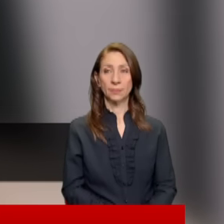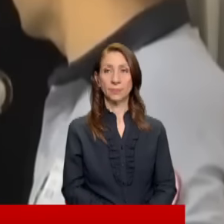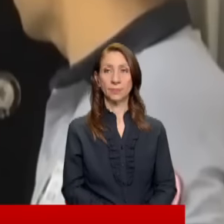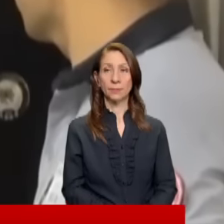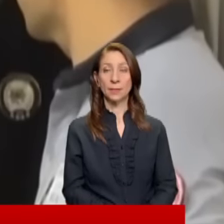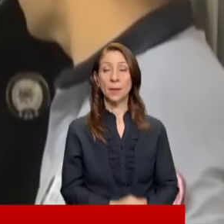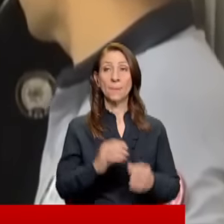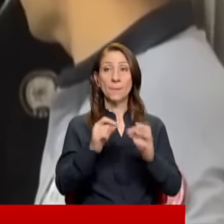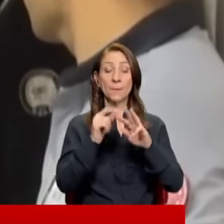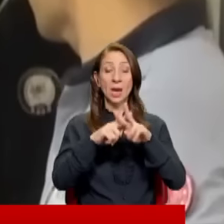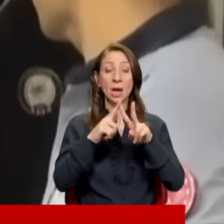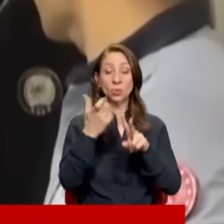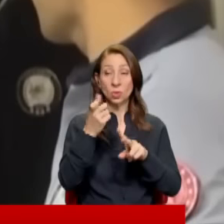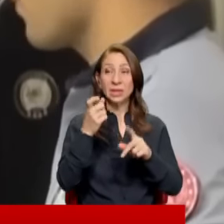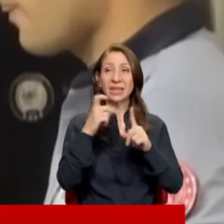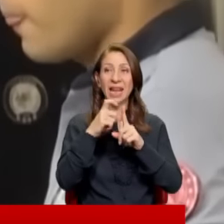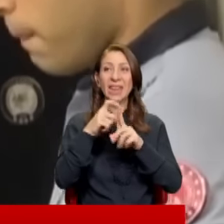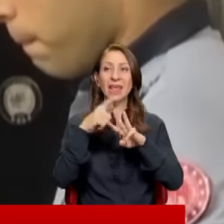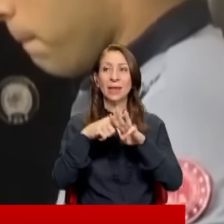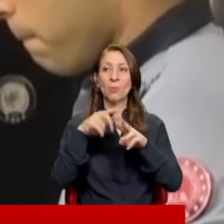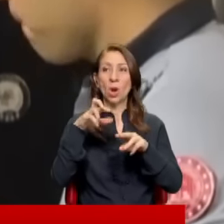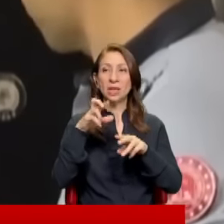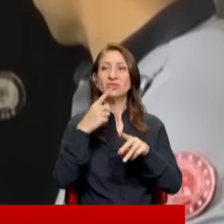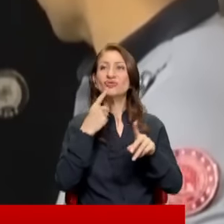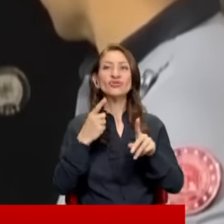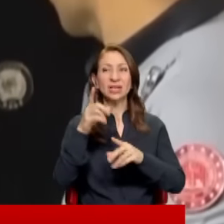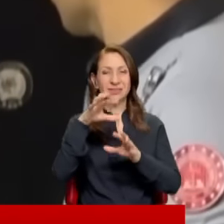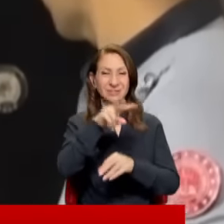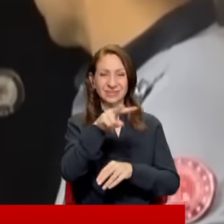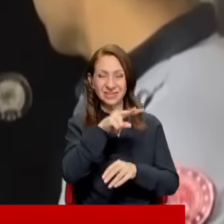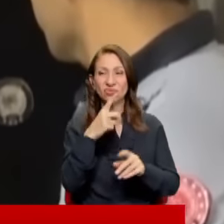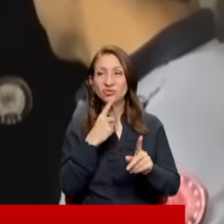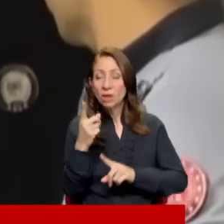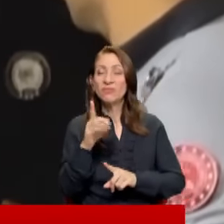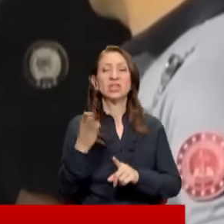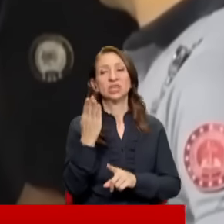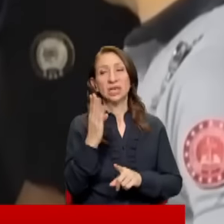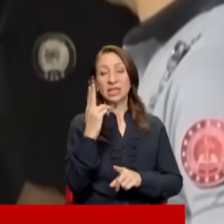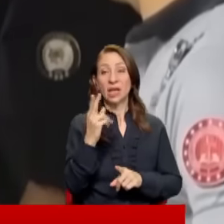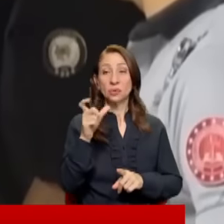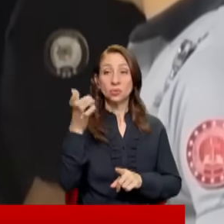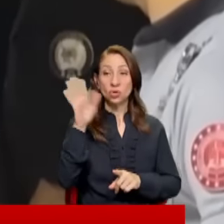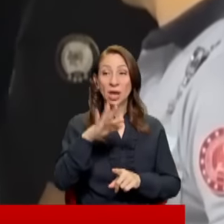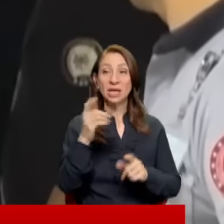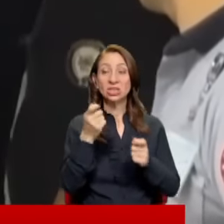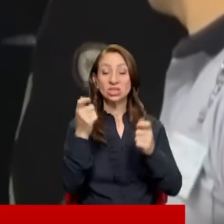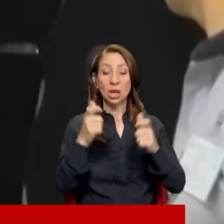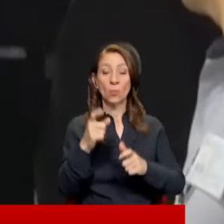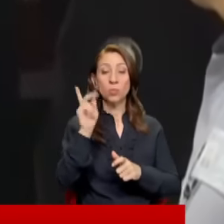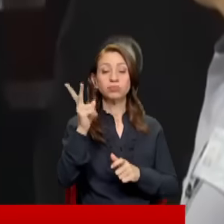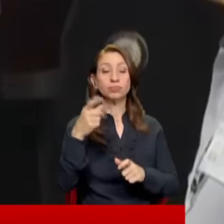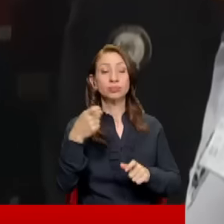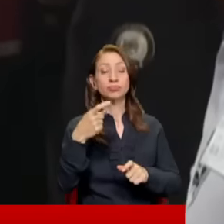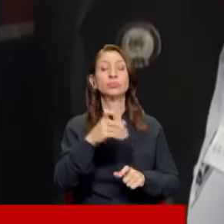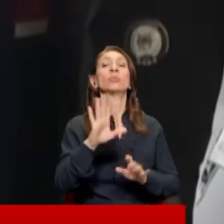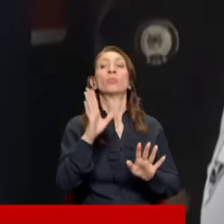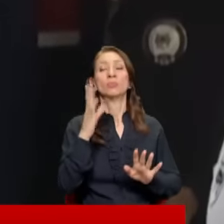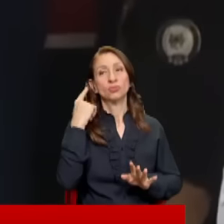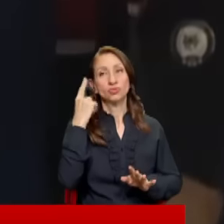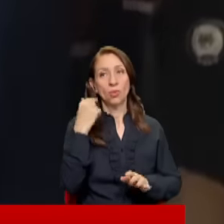etmedim Banu parlak Dilan ve Engin Polat hakkındaki şikayetinden Vazgeçti 7 ay sonra iş yerim onların kurşunladı